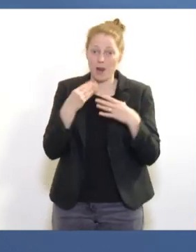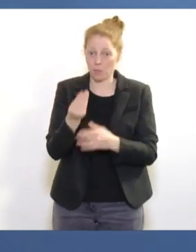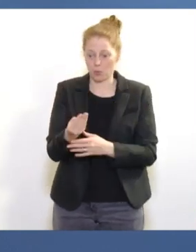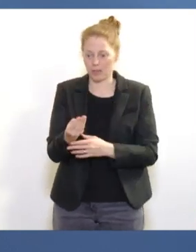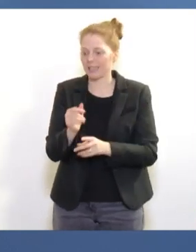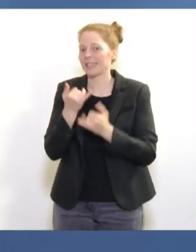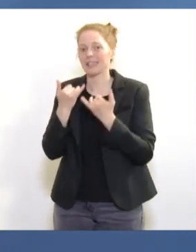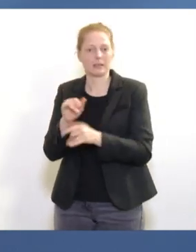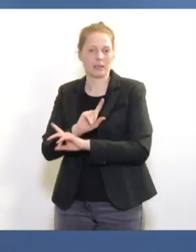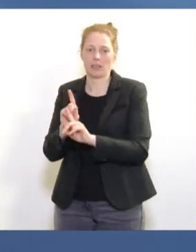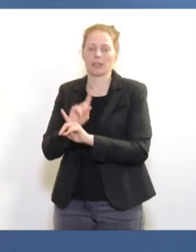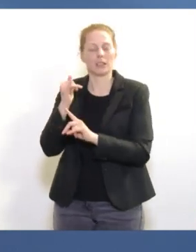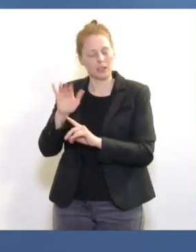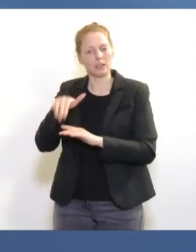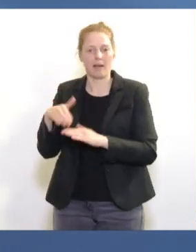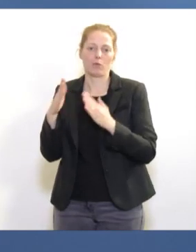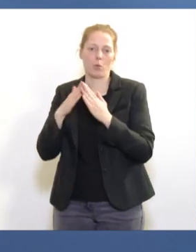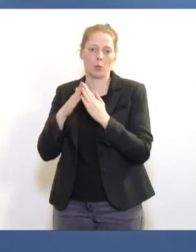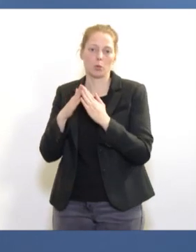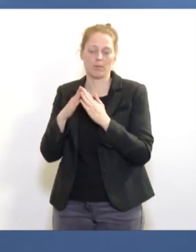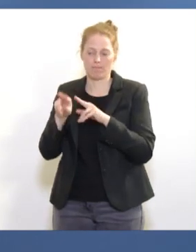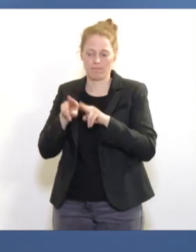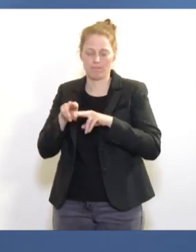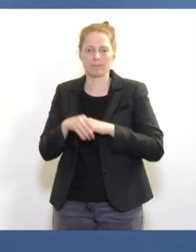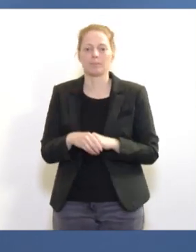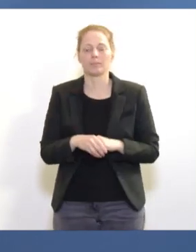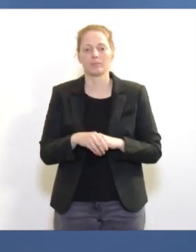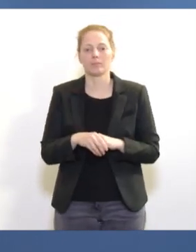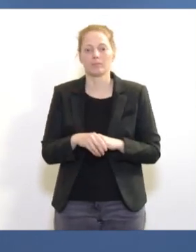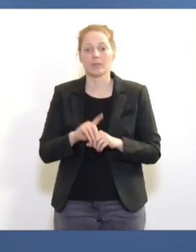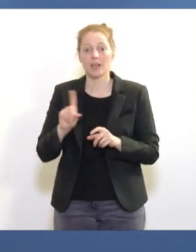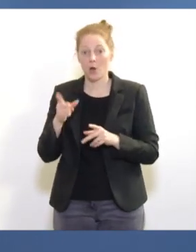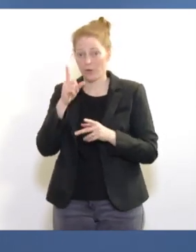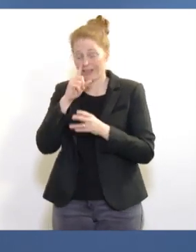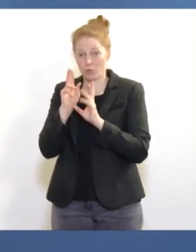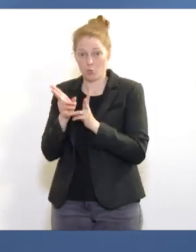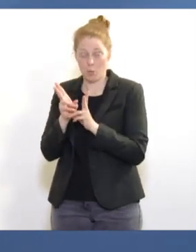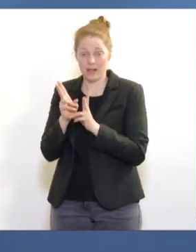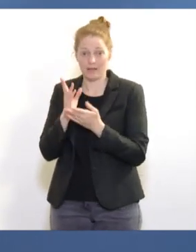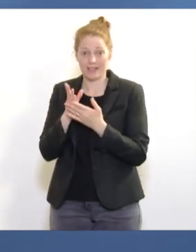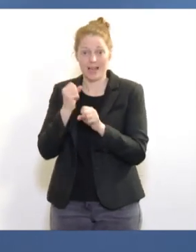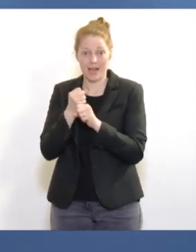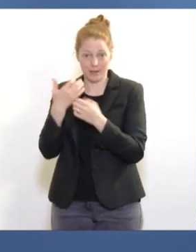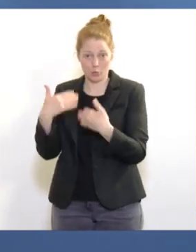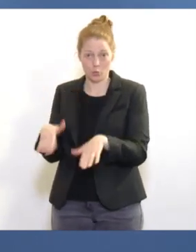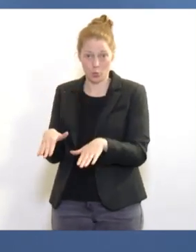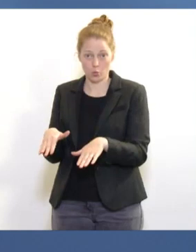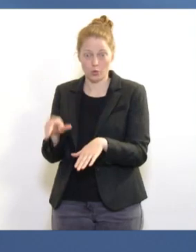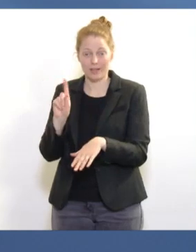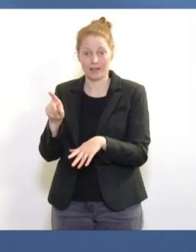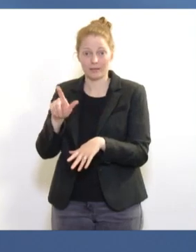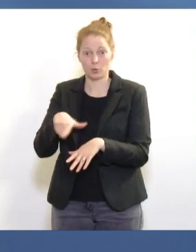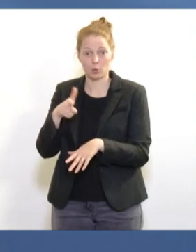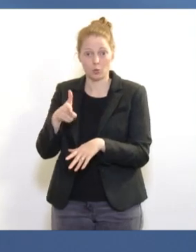sind. Wenn ihr normalerweise ein Urrecht habt, ob Chômage Indemnitäten begrenzt auf 12 Monate am Jahr, haben wir den